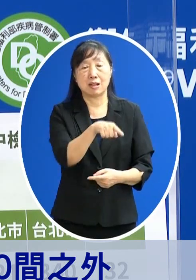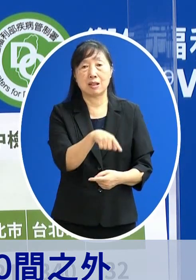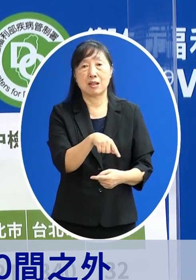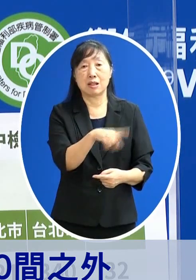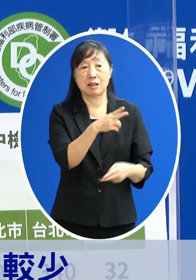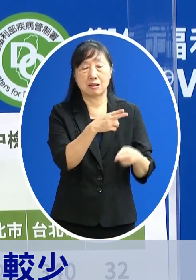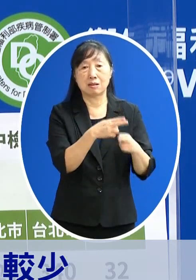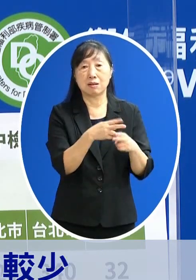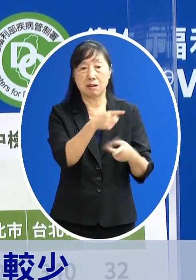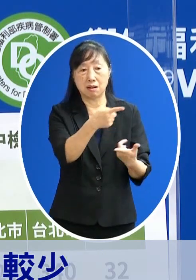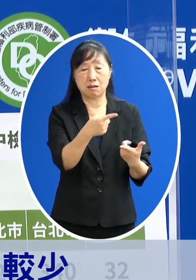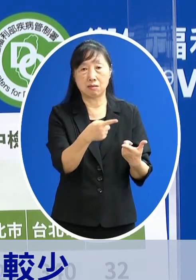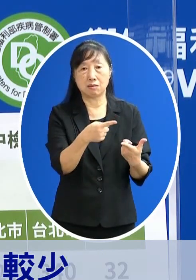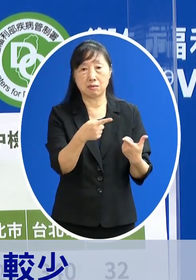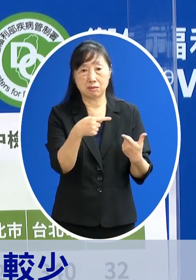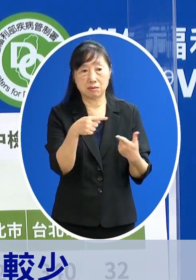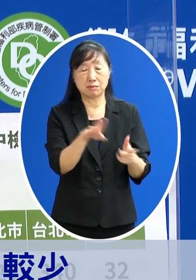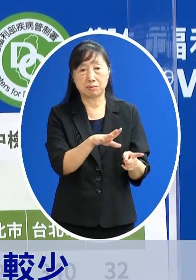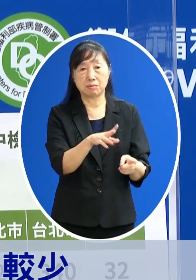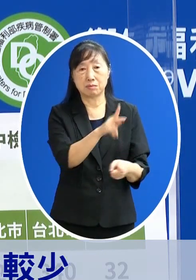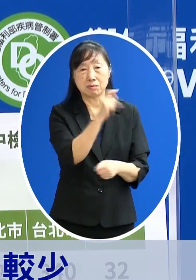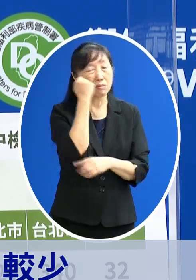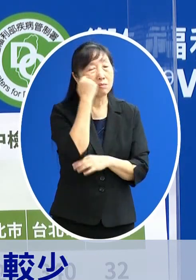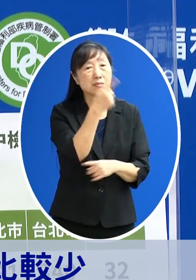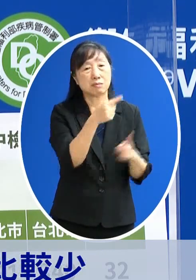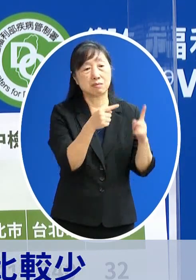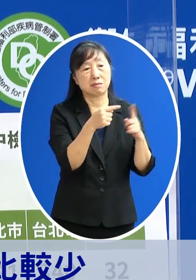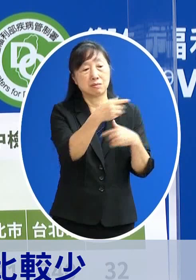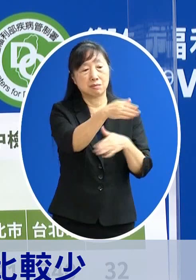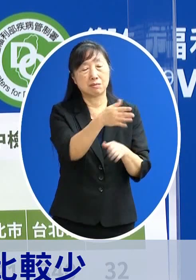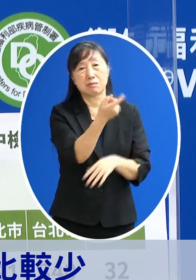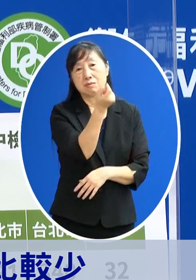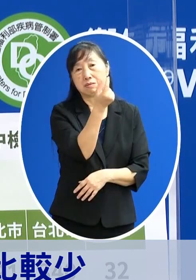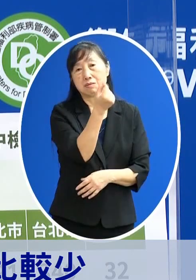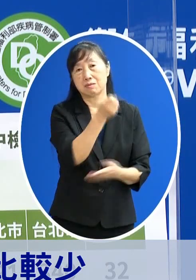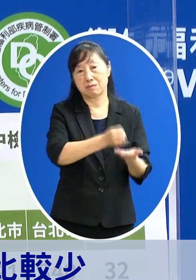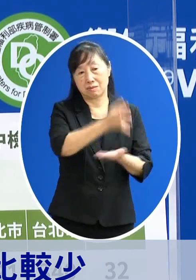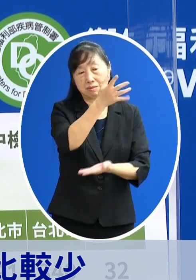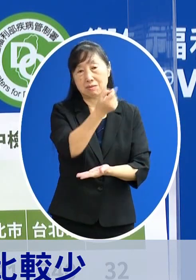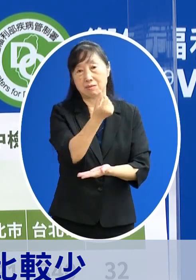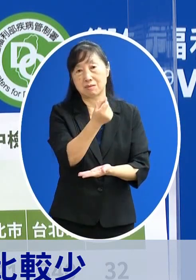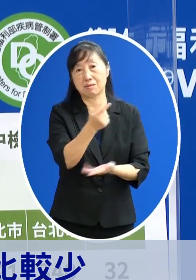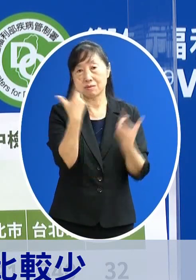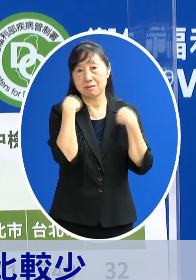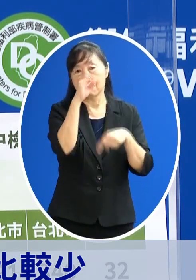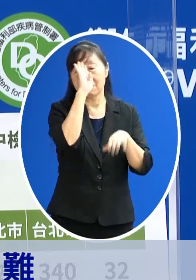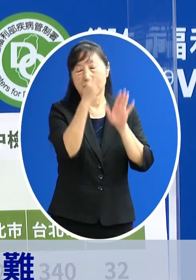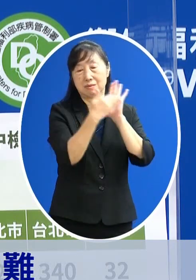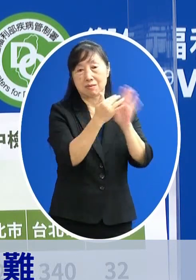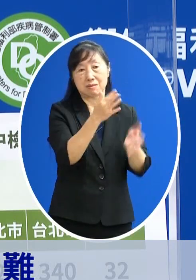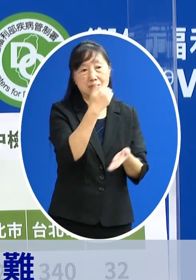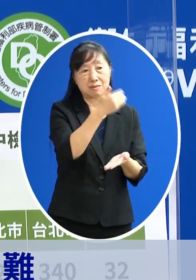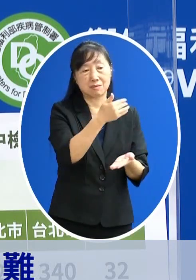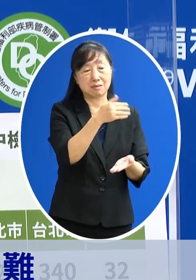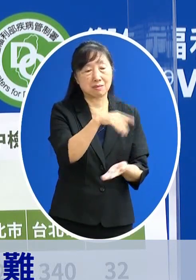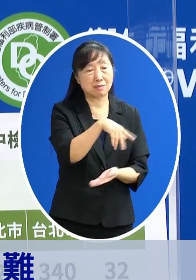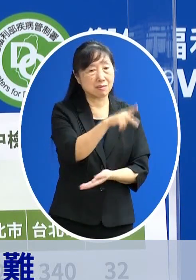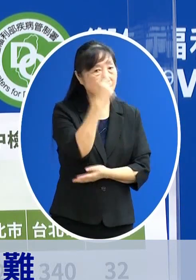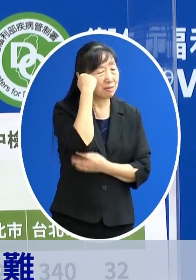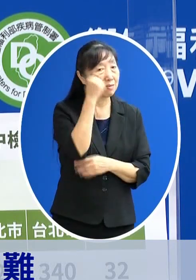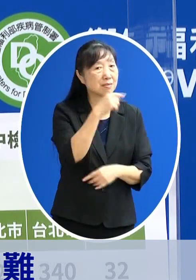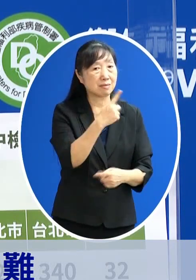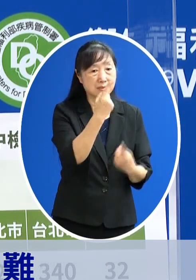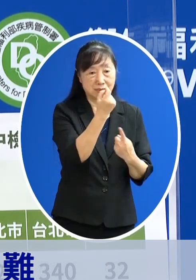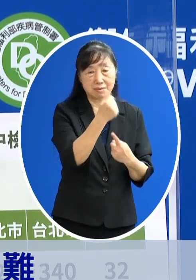之外啊，确实相关的旅社也比较少。那本来的防疫旅馆也比较少，那其实要转变也有它相当